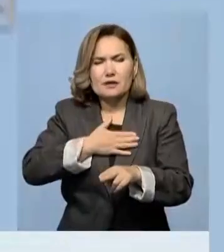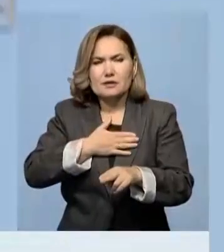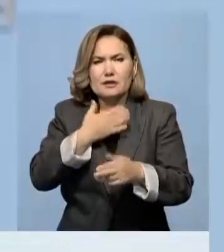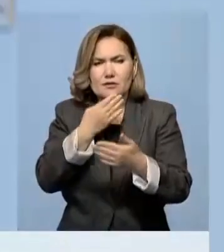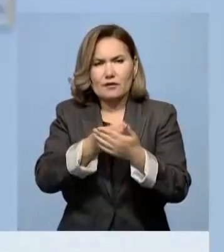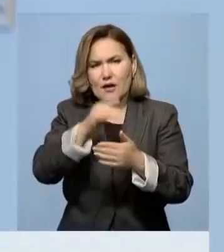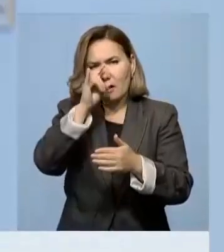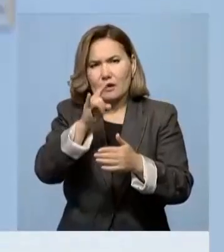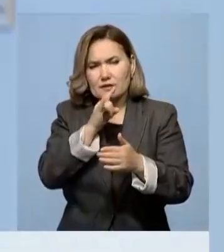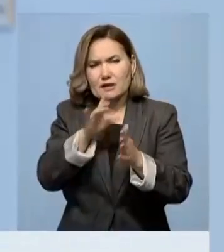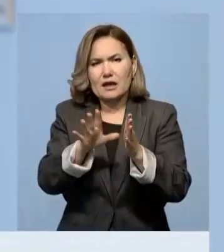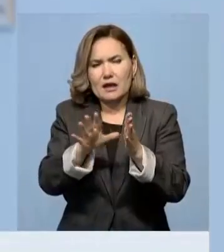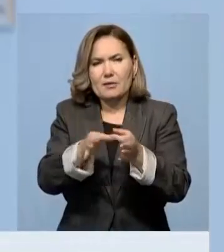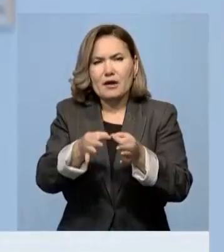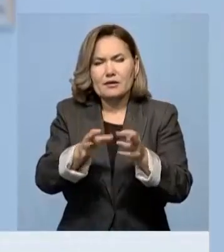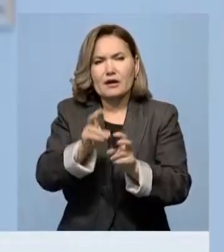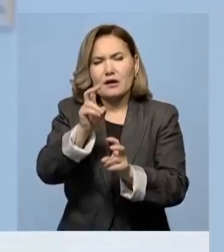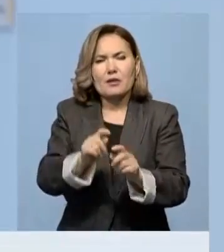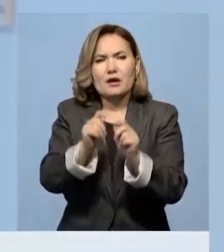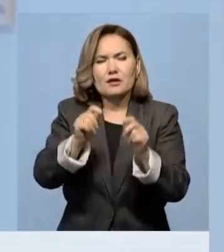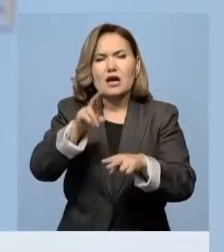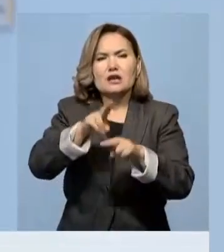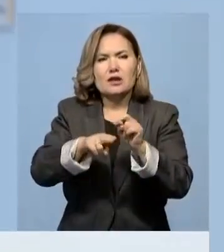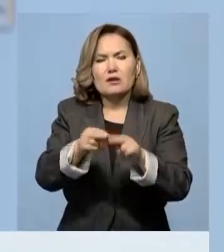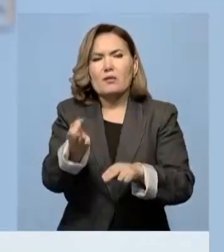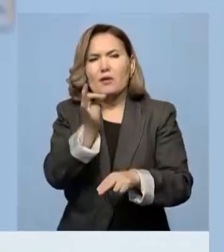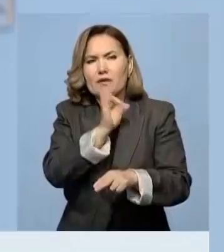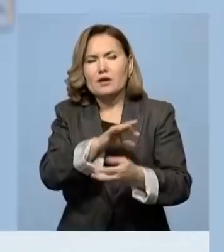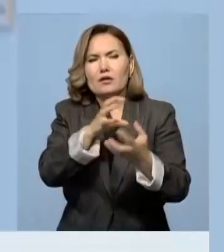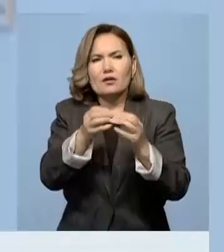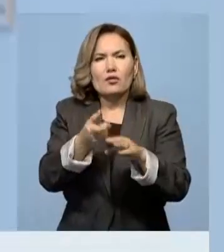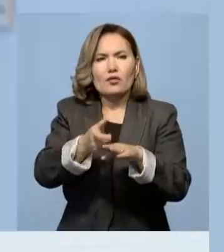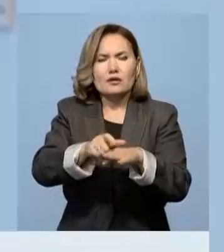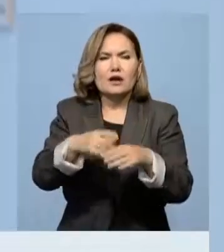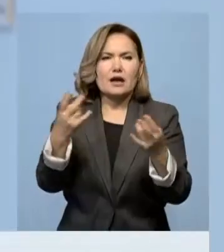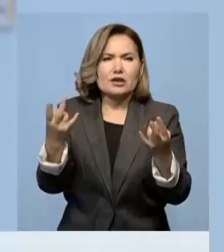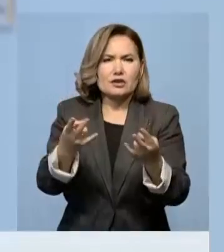атом электростанциясының жаңағы салынуы, оның пайдалануға берілуі өте қажетті.